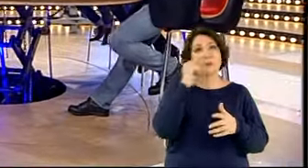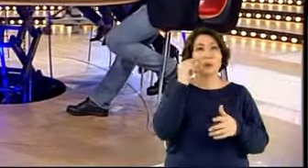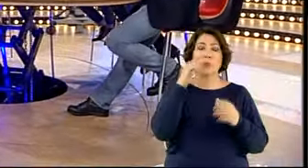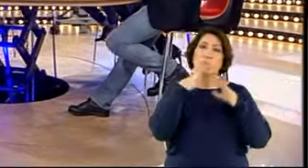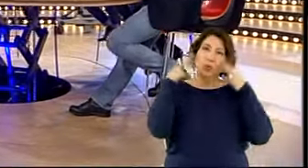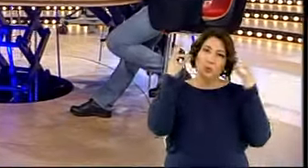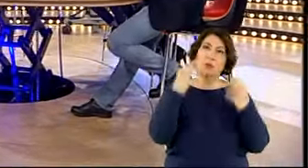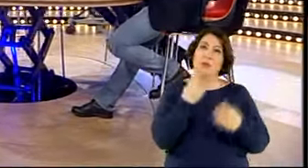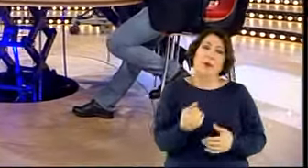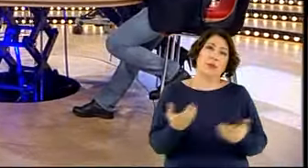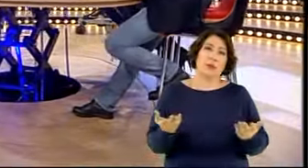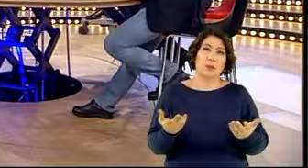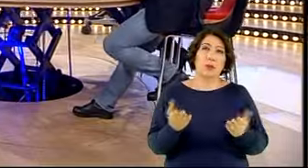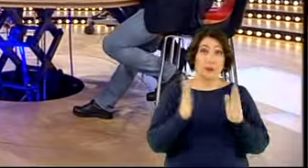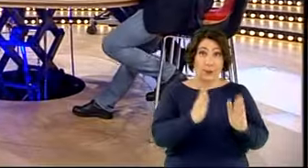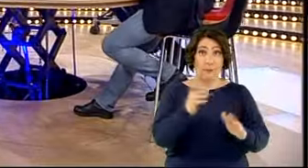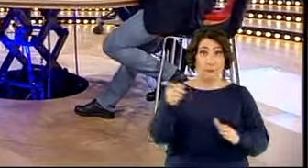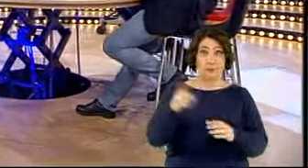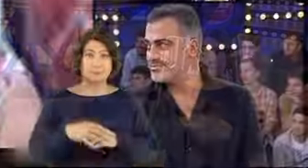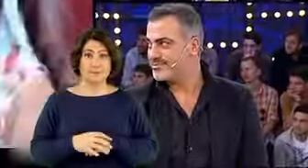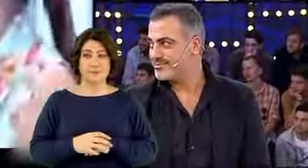arkadaşlar. Evet. Devam.